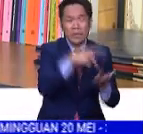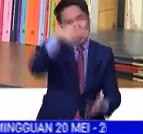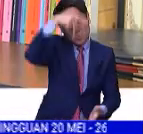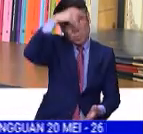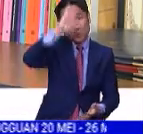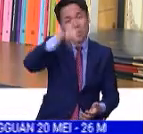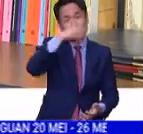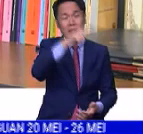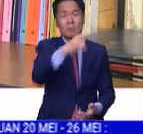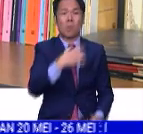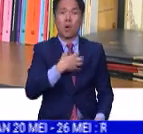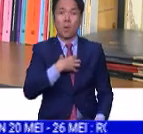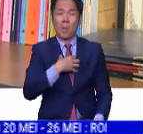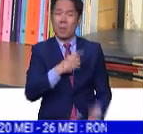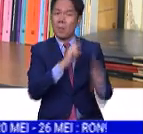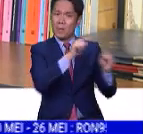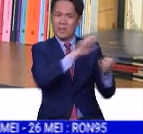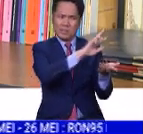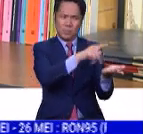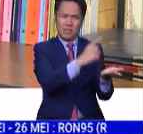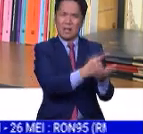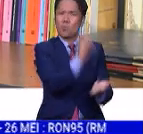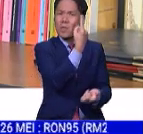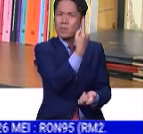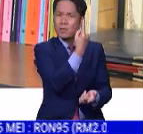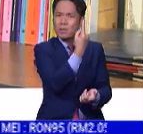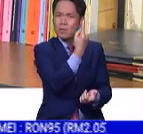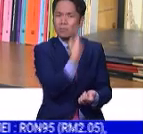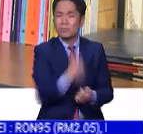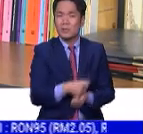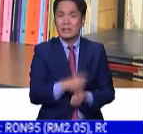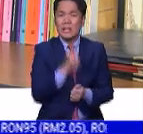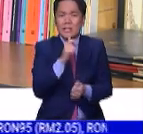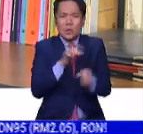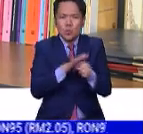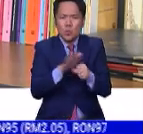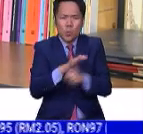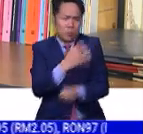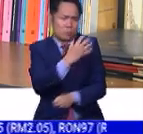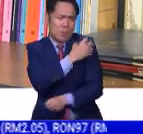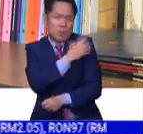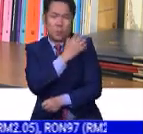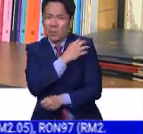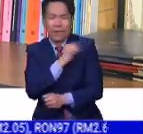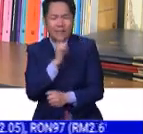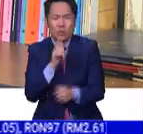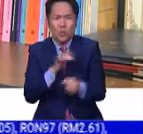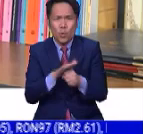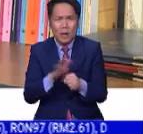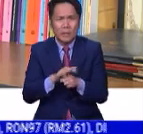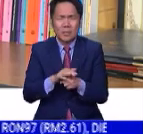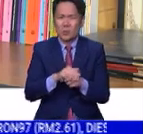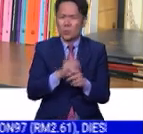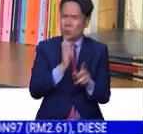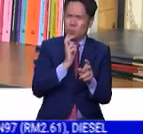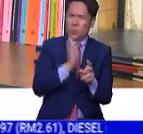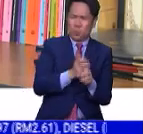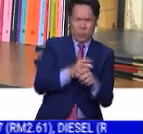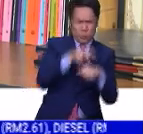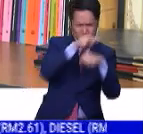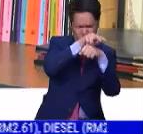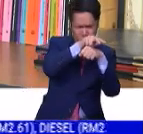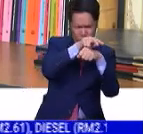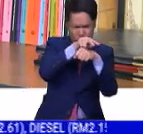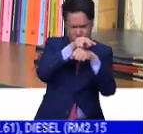Putrajaya. So dengan kekurangan anggota penguatkuasaan, saya rasa agak mustahil untuk memantau